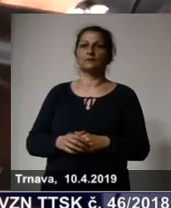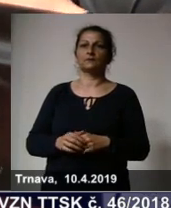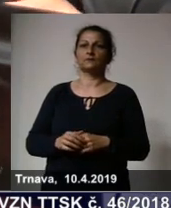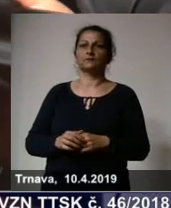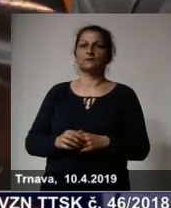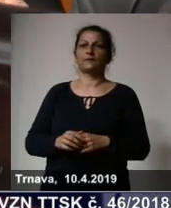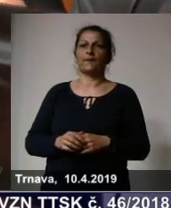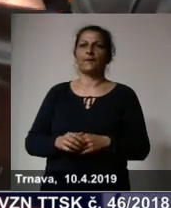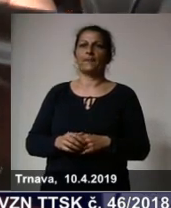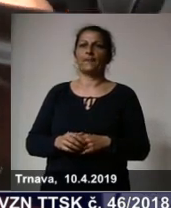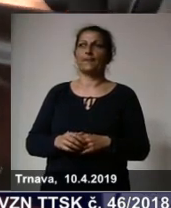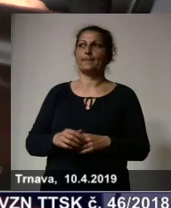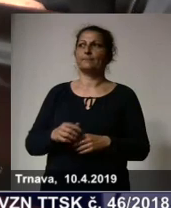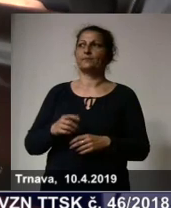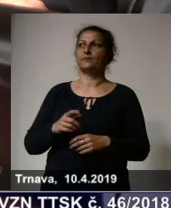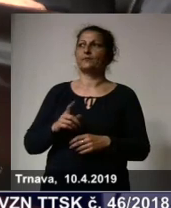Nech sa páči.